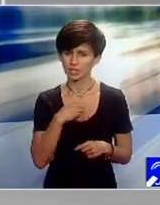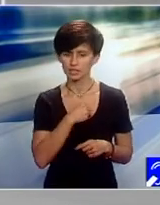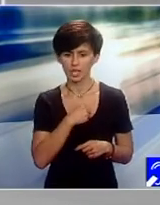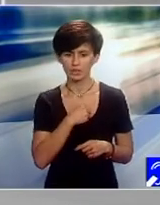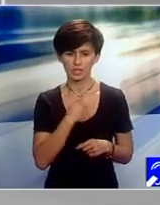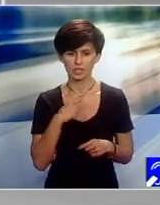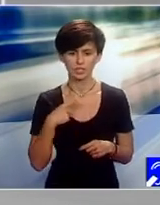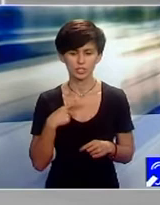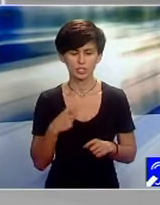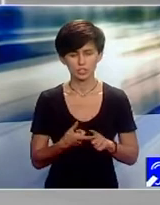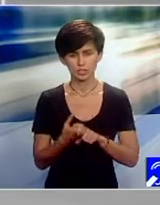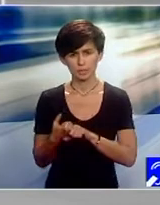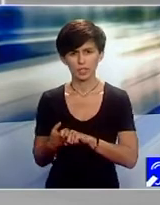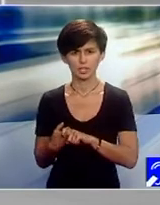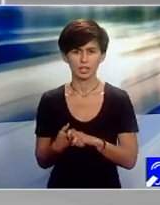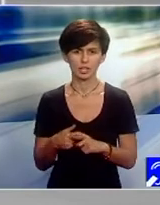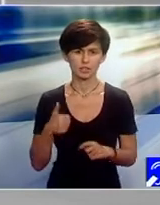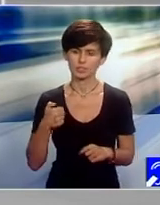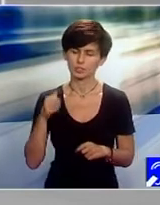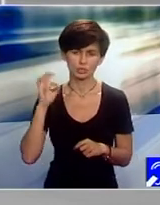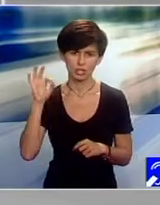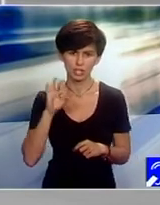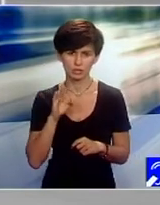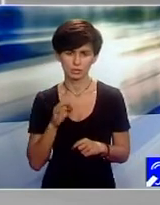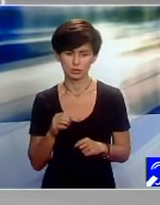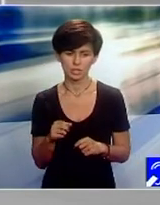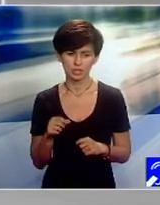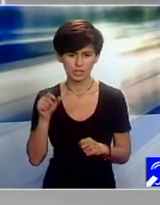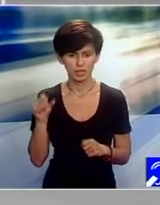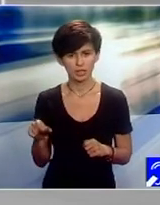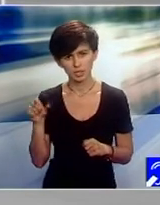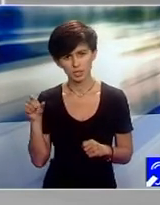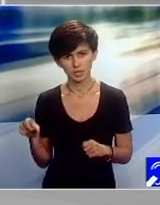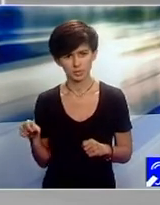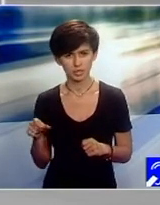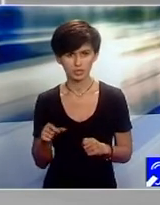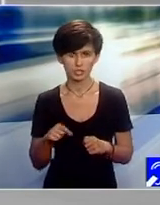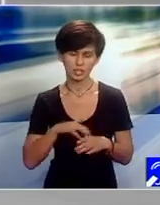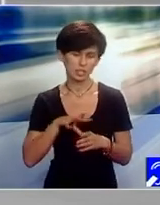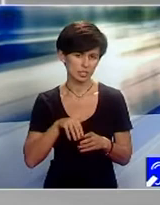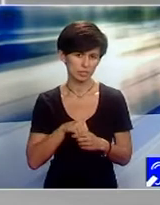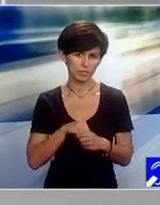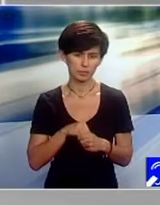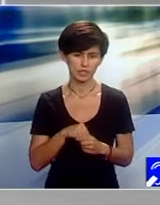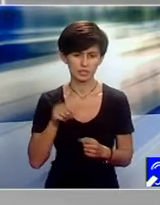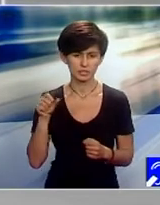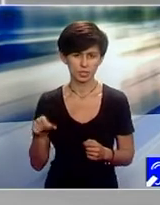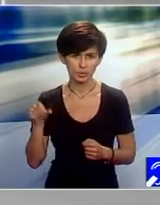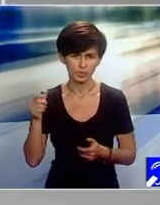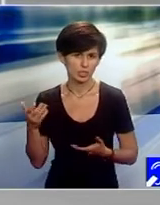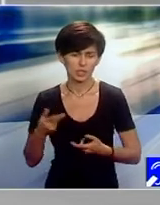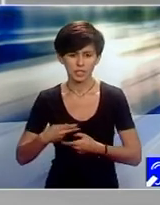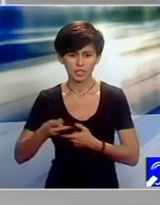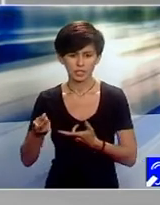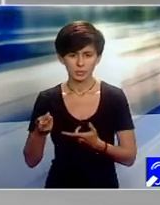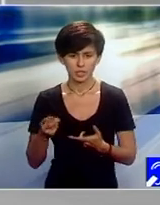sunt dependenți 100%, uneori dacă ajung în faza asta, de aparținător sau cei și care îi duc în centru. Exact. Lângă o